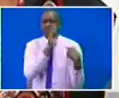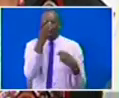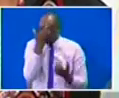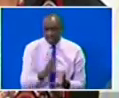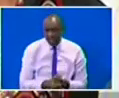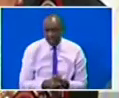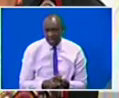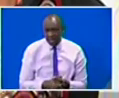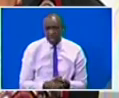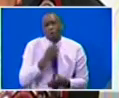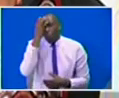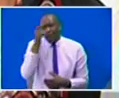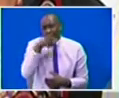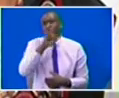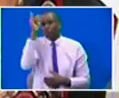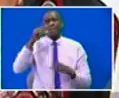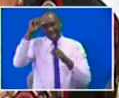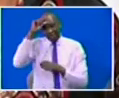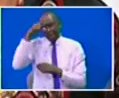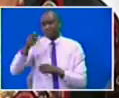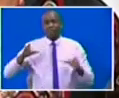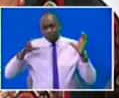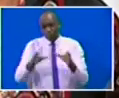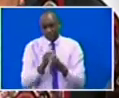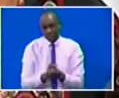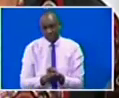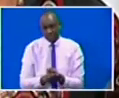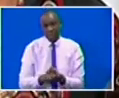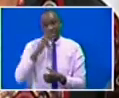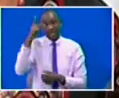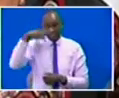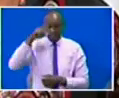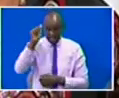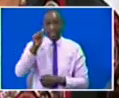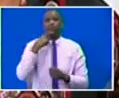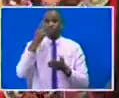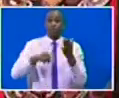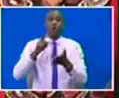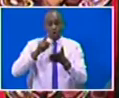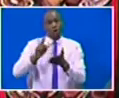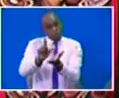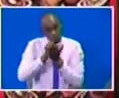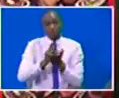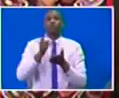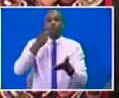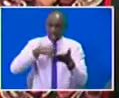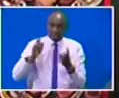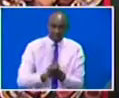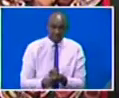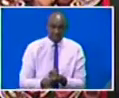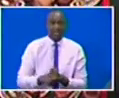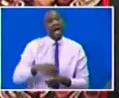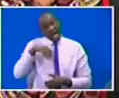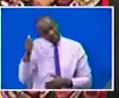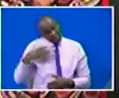then the Jubilee government has forced KPA to guarantee the loan? Kuna mambo ya watu ambao mimea